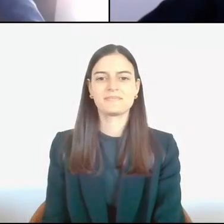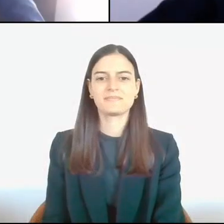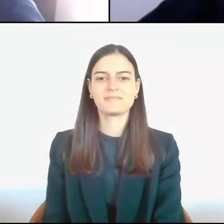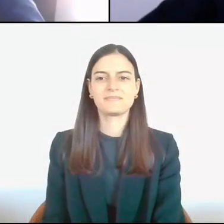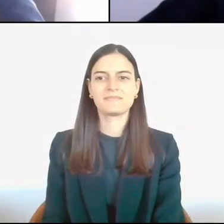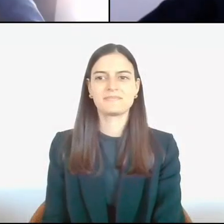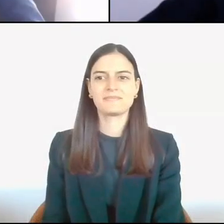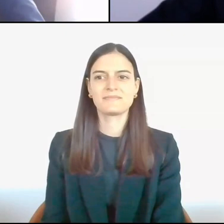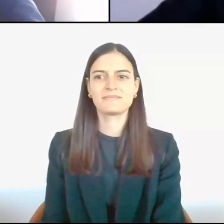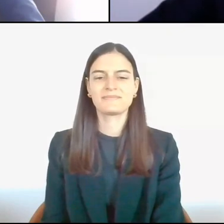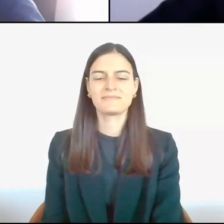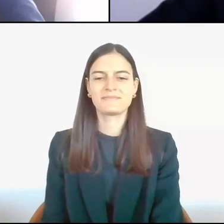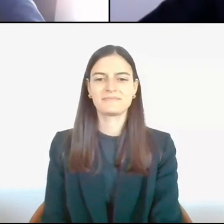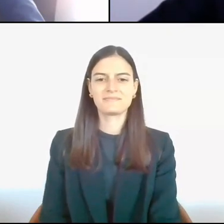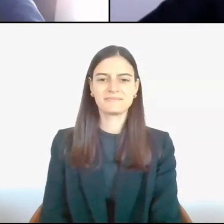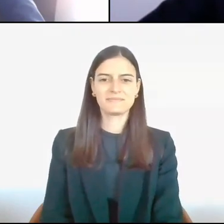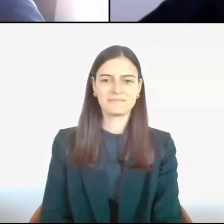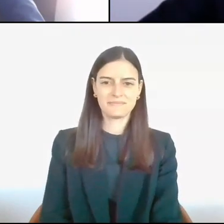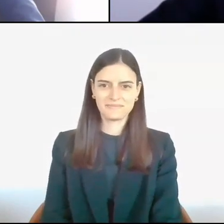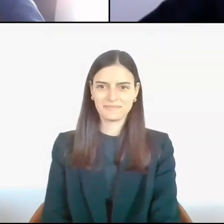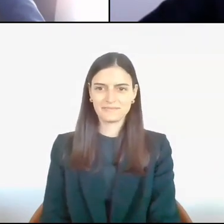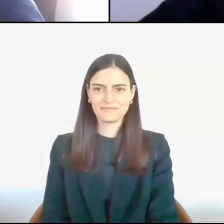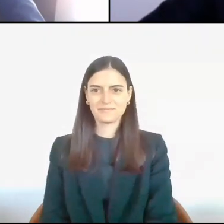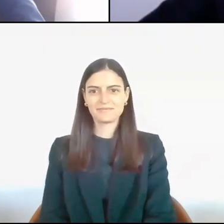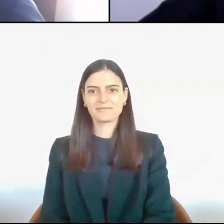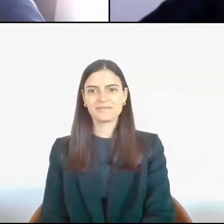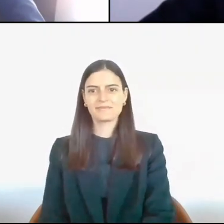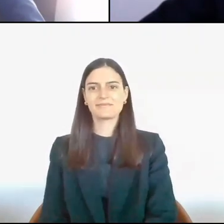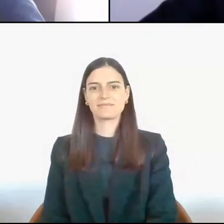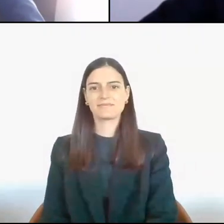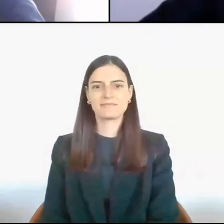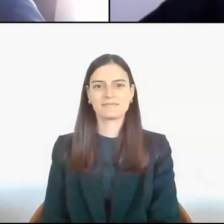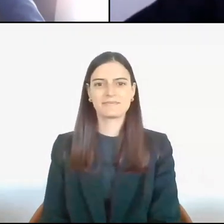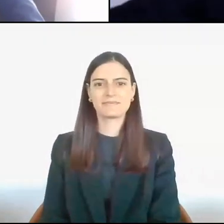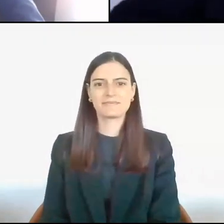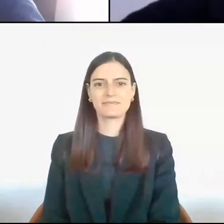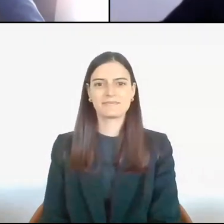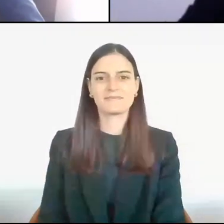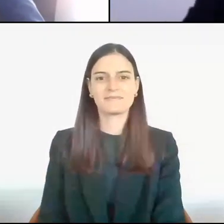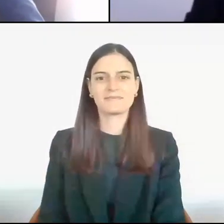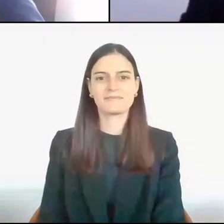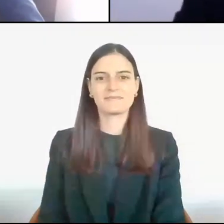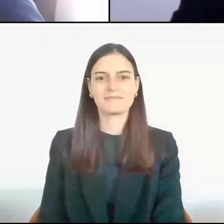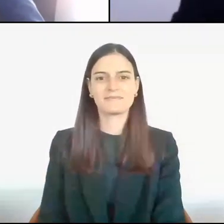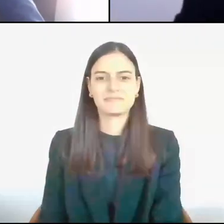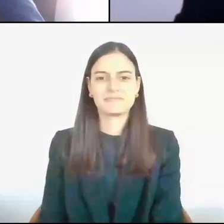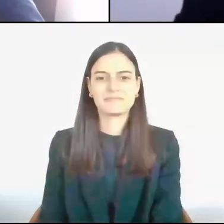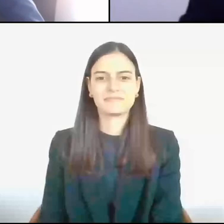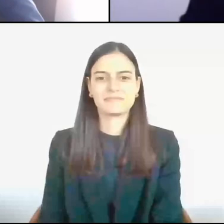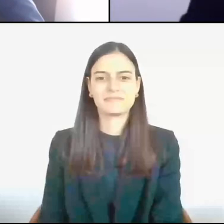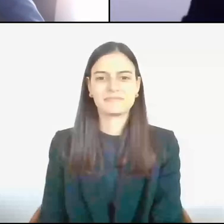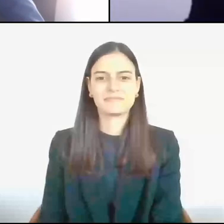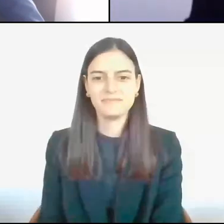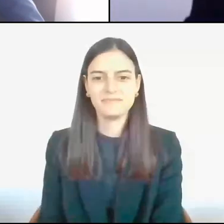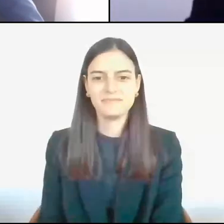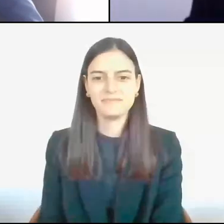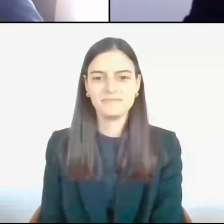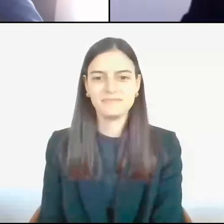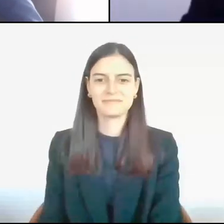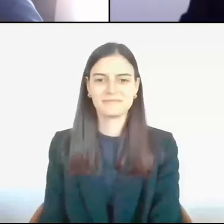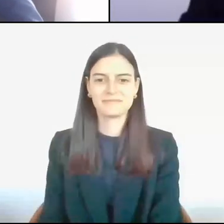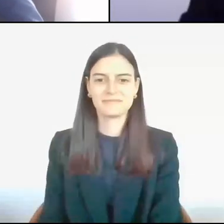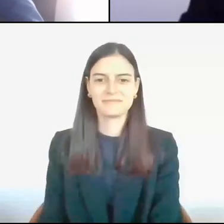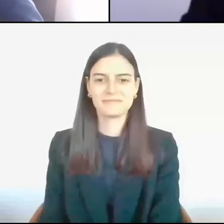Bonjour, bonjour et bienvenue à toutes et à tous. Merci de nous avoir rejoints pour ce webinaire retraite et fiscalité de la Caisse d'épargne. Ensemble, on va